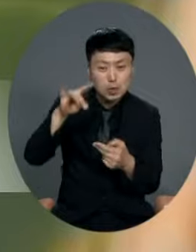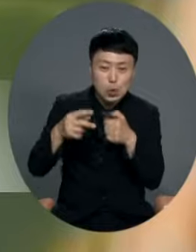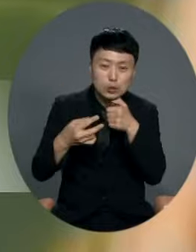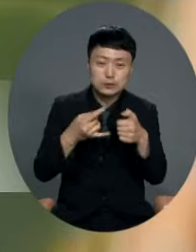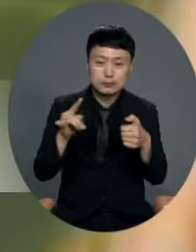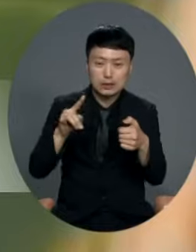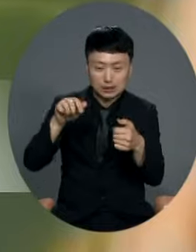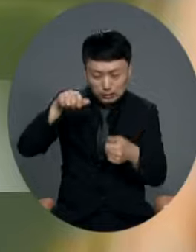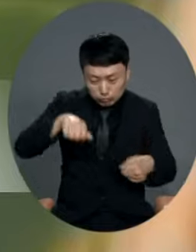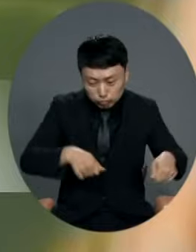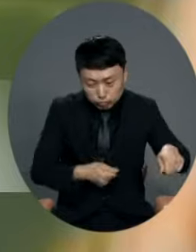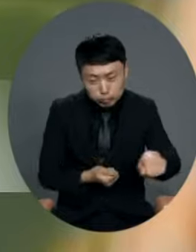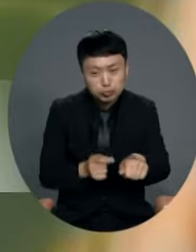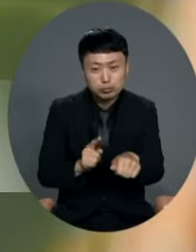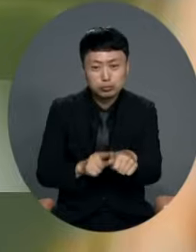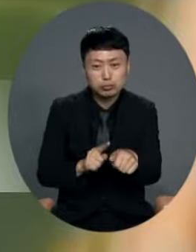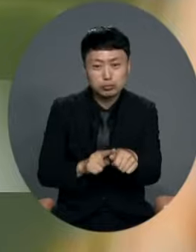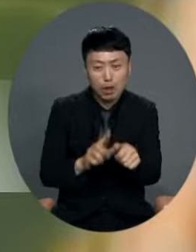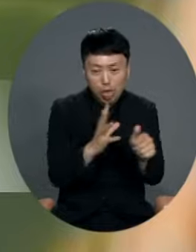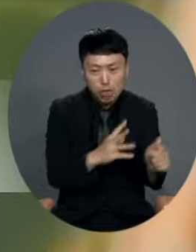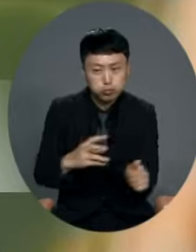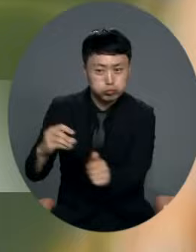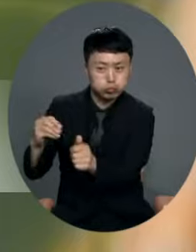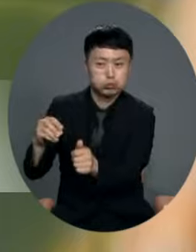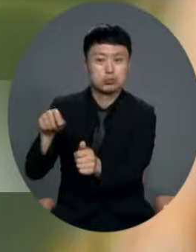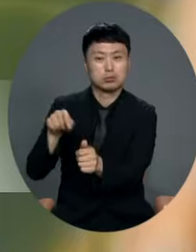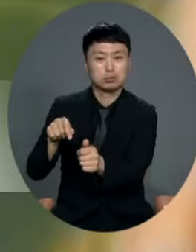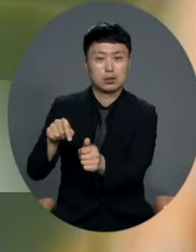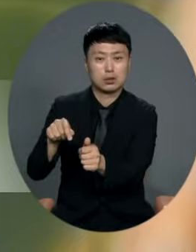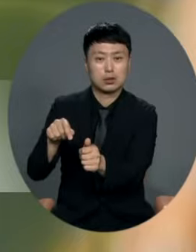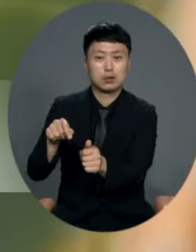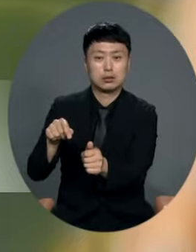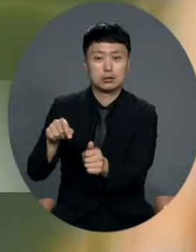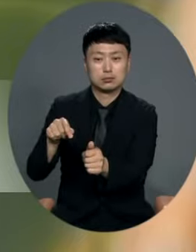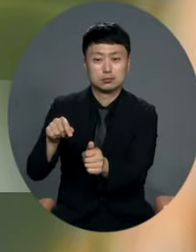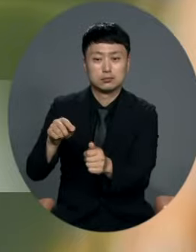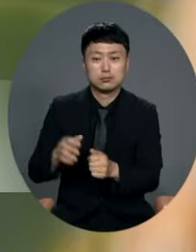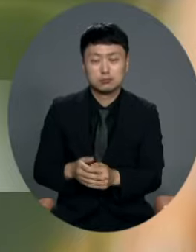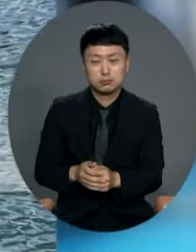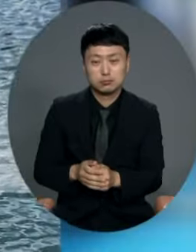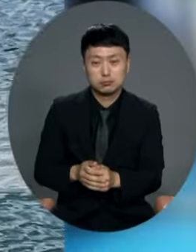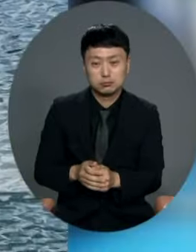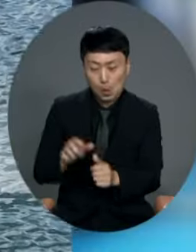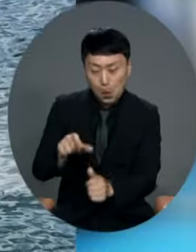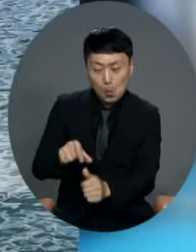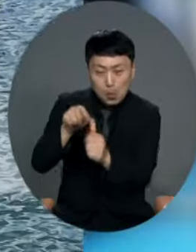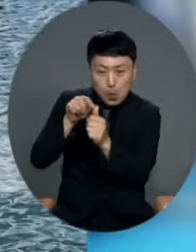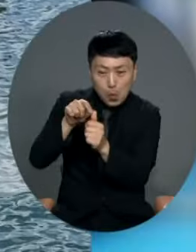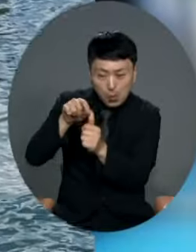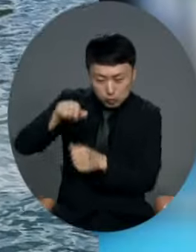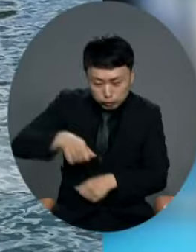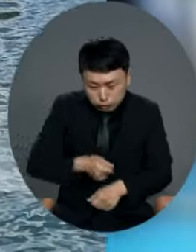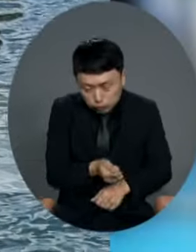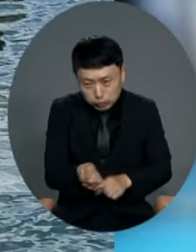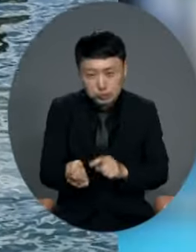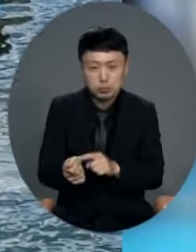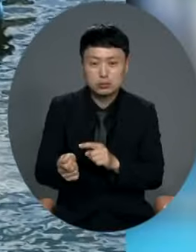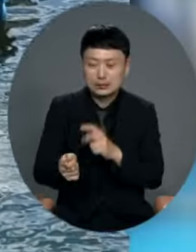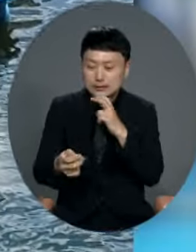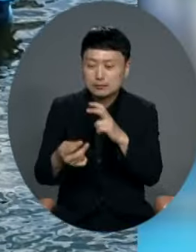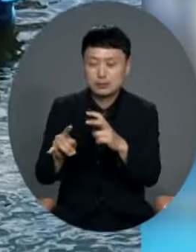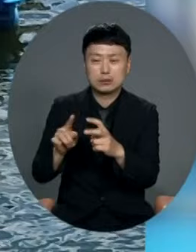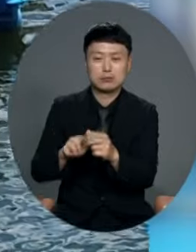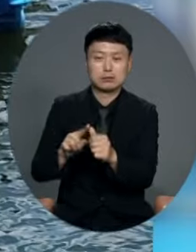50대 잠수부가 갑자기 물속으로 빨려 들어간 순간를 구하기 위해 뒤따라 들어간 20대 잠수부 마저